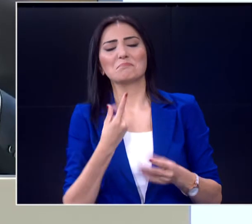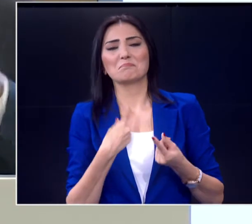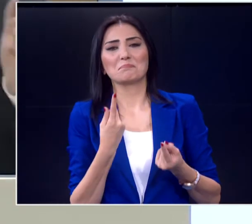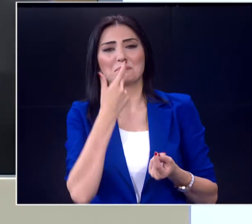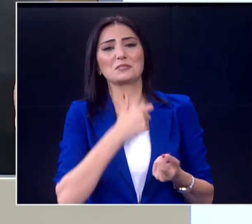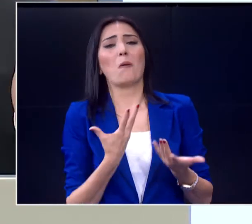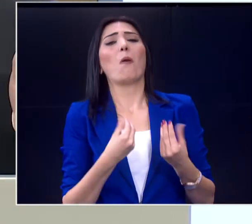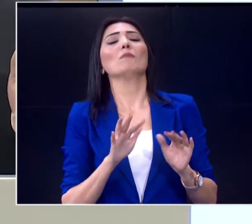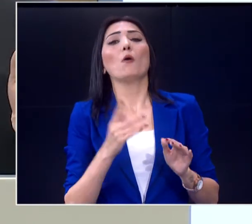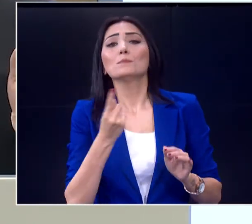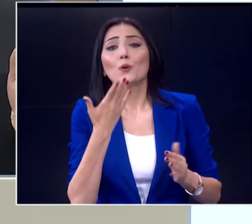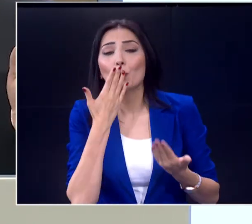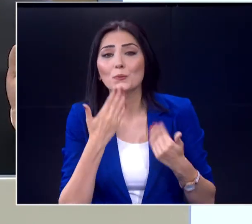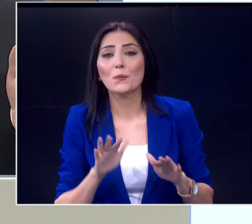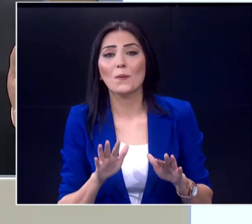olmaz. Öyle bir şey yok.